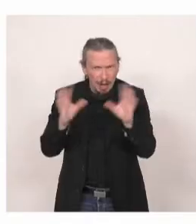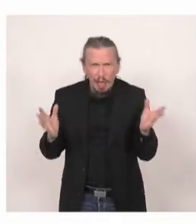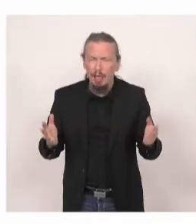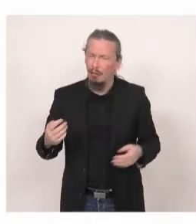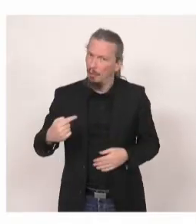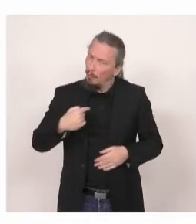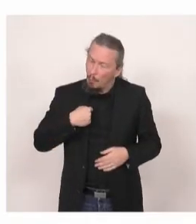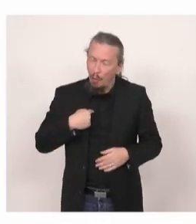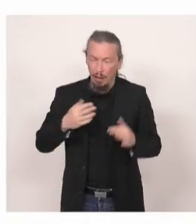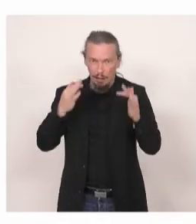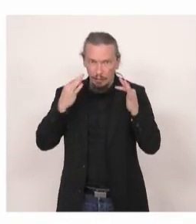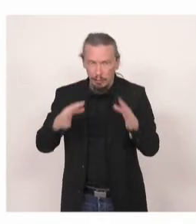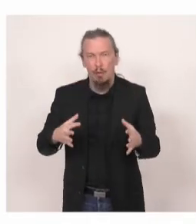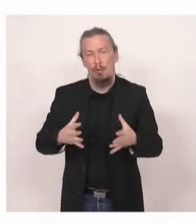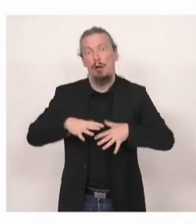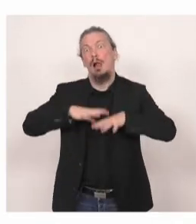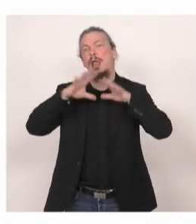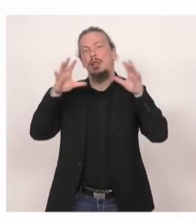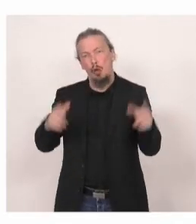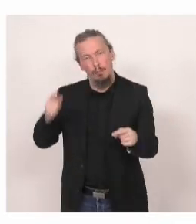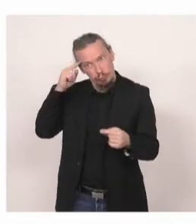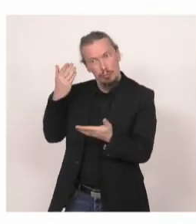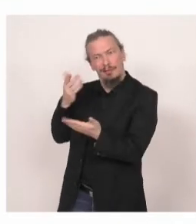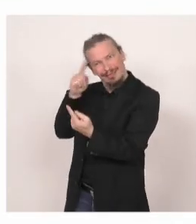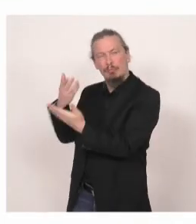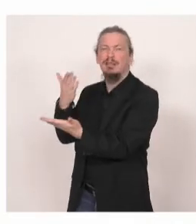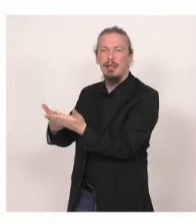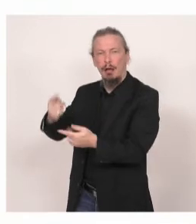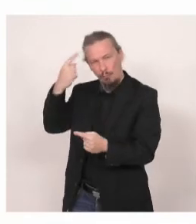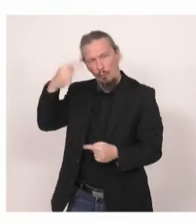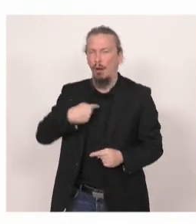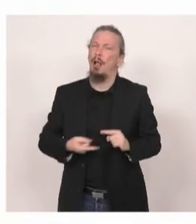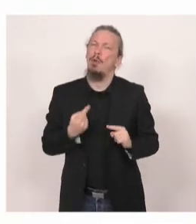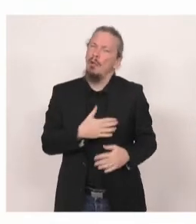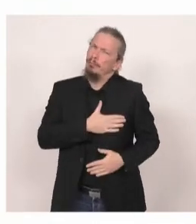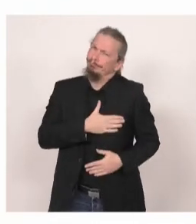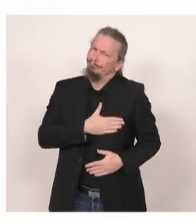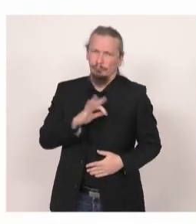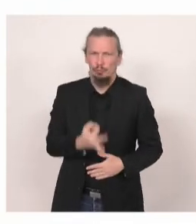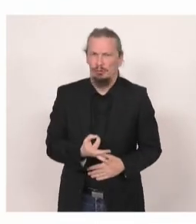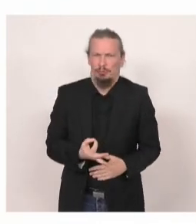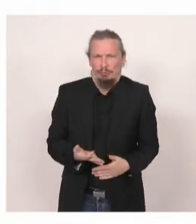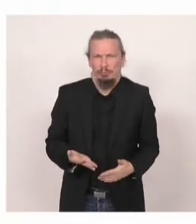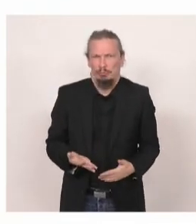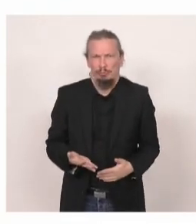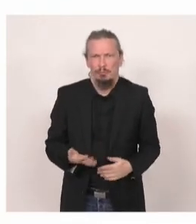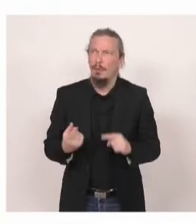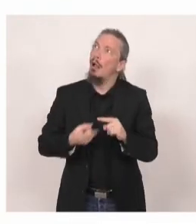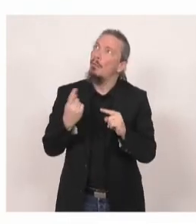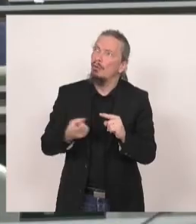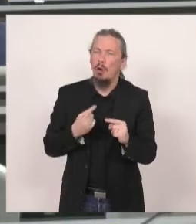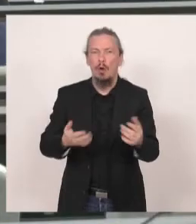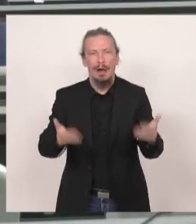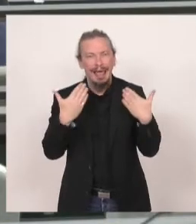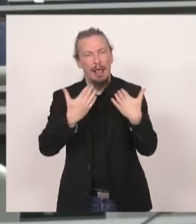passe beaucoup de temps sur cette question-là parce qu'elle me tient à cœur et qu'elle est indissociable des enjeux de climat, d'air et